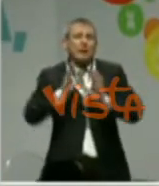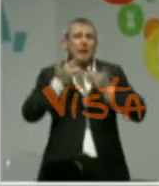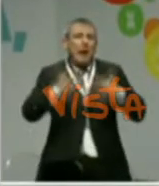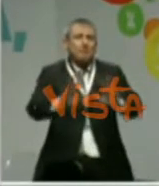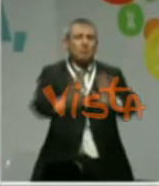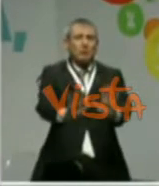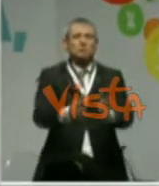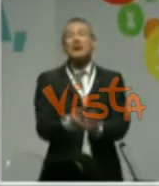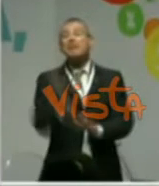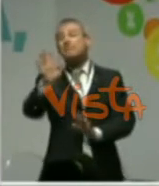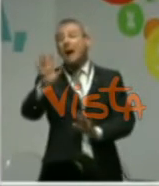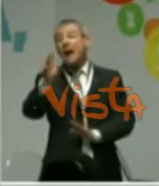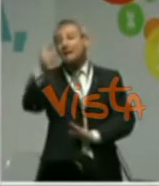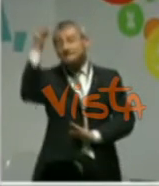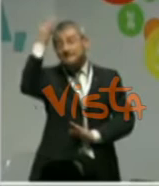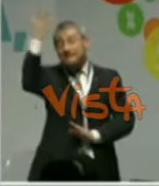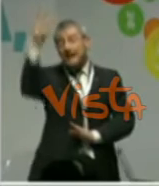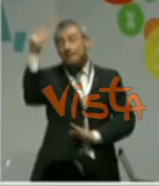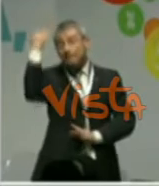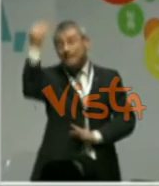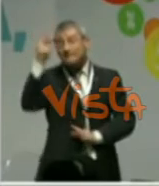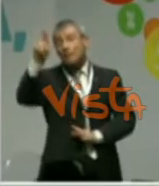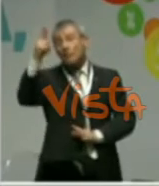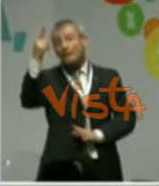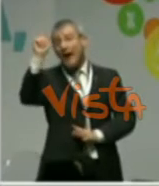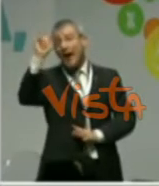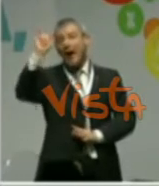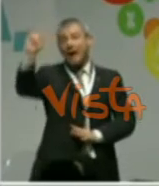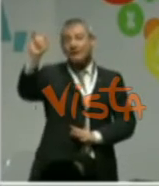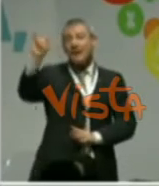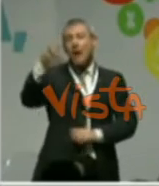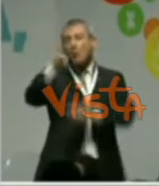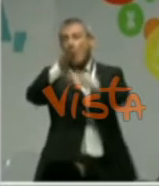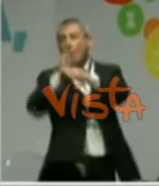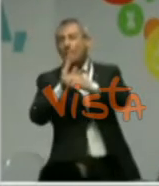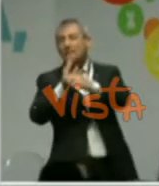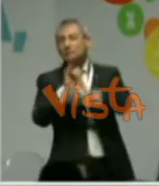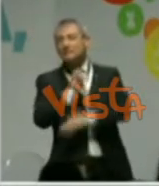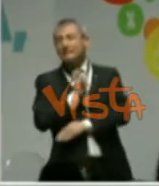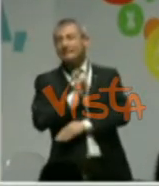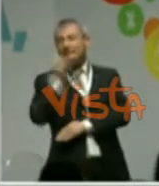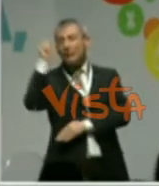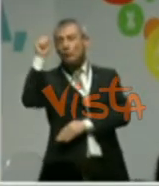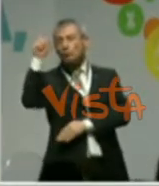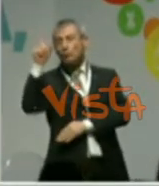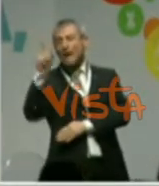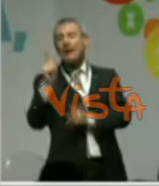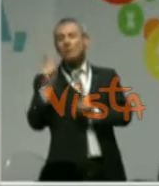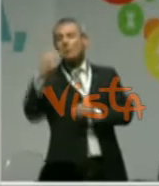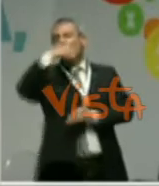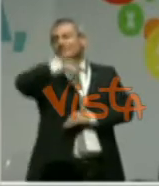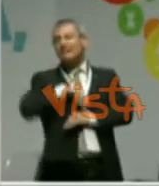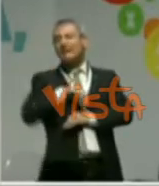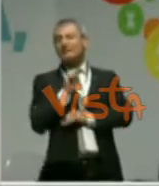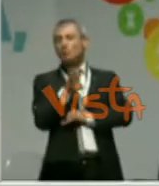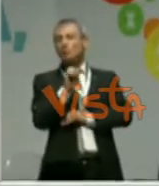ma se tu pensi che la rai sia il pezzo dell'identità culturale educativo del nostro paese